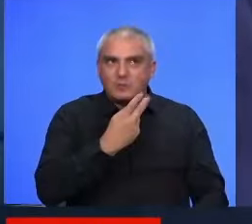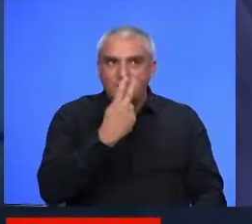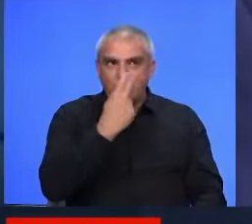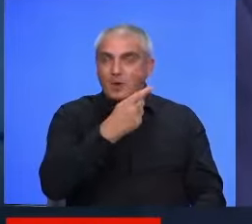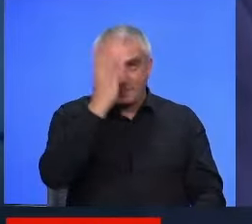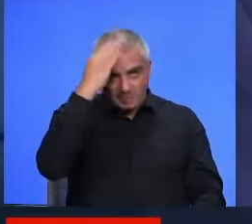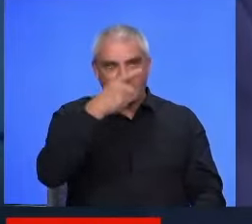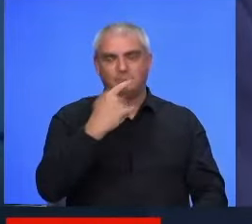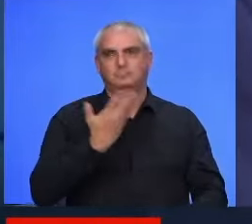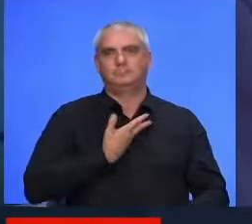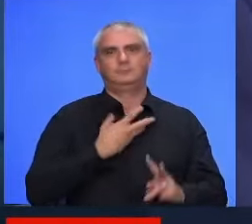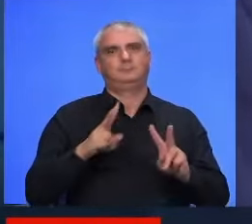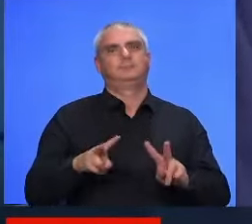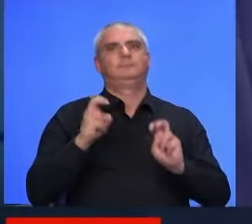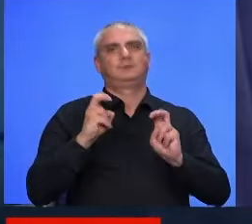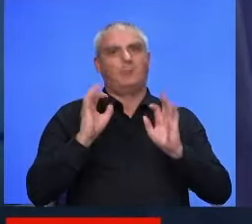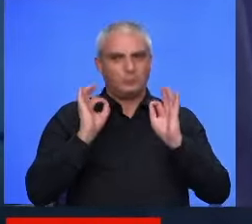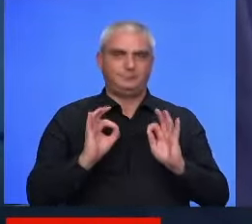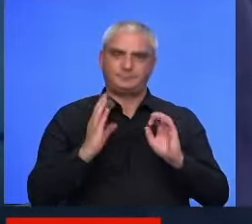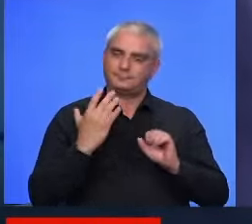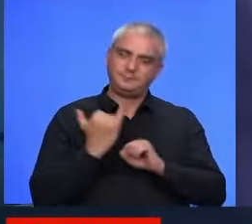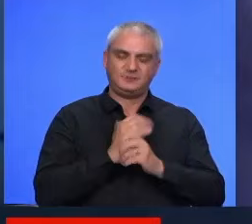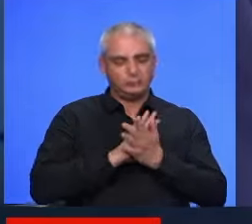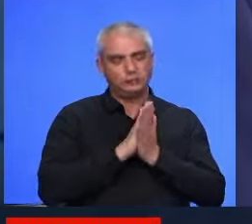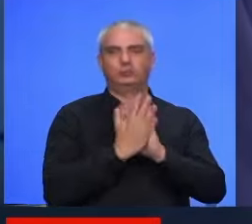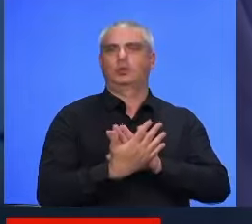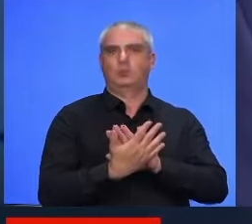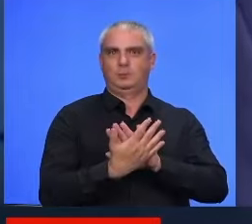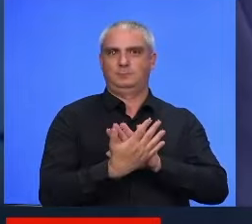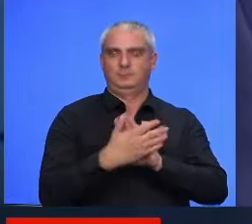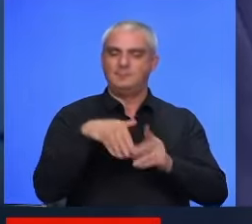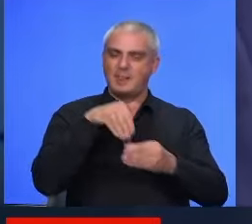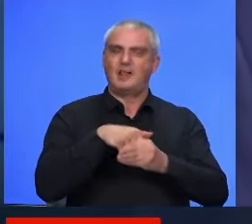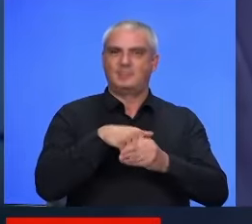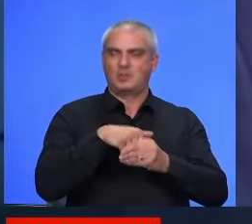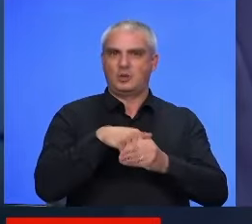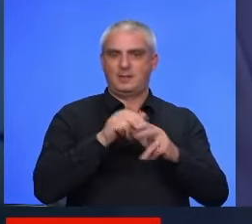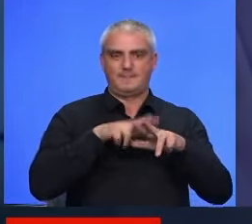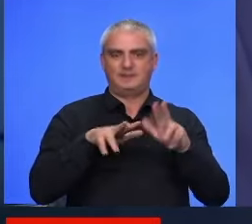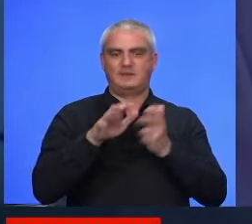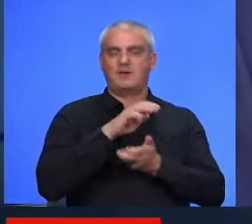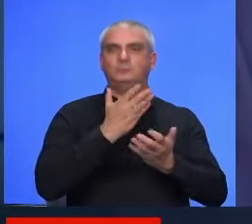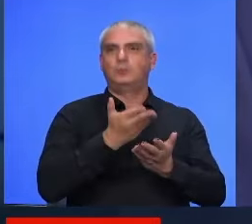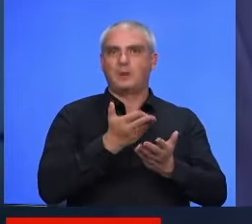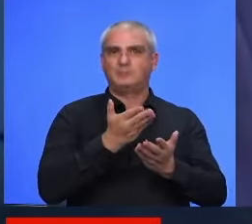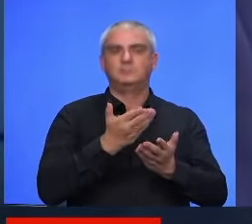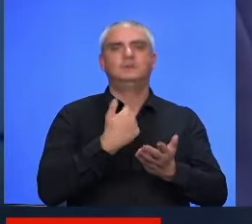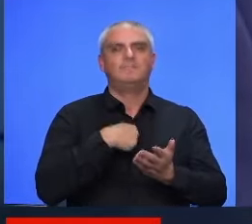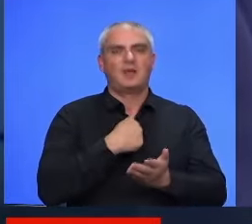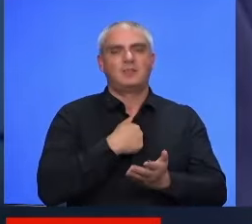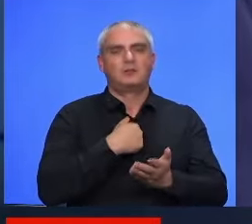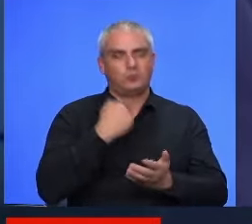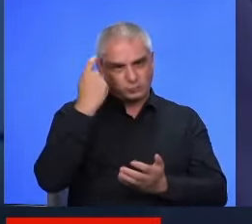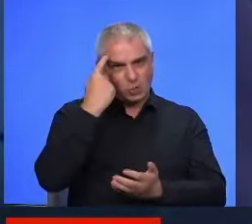בטראמפ כהזדמנות גדולה, אמיתית, להביא רוח של שינוי לתוך המצב הסבוך הזה. אנחנו